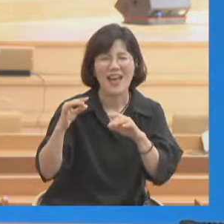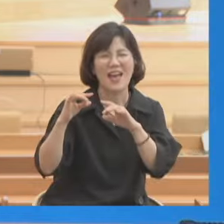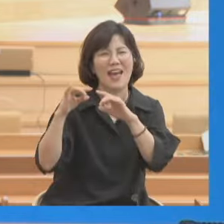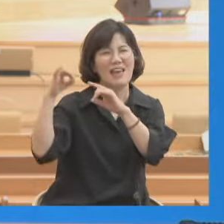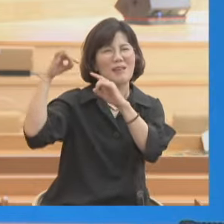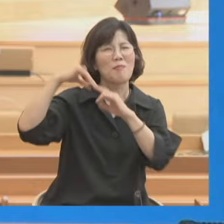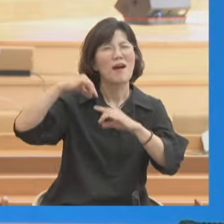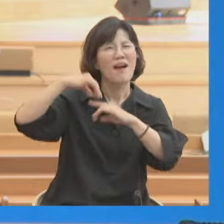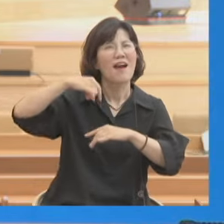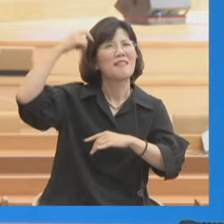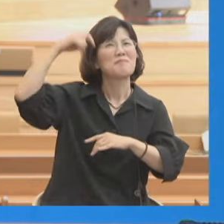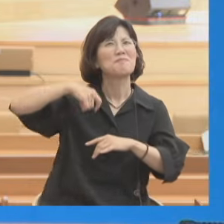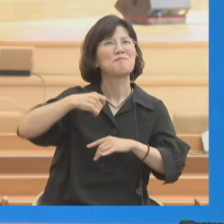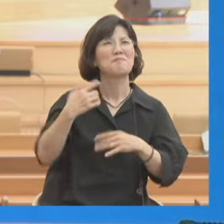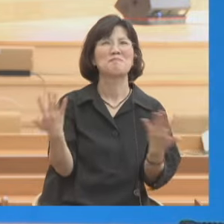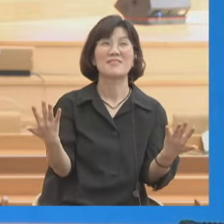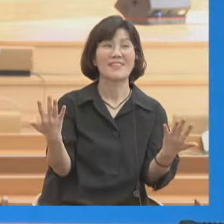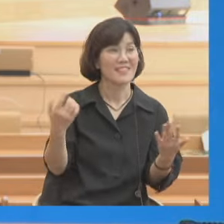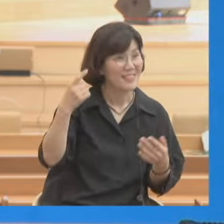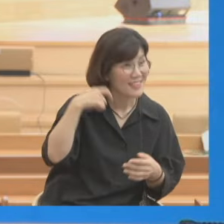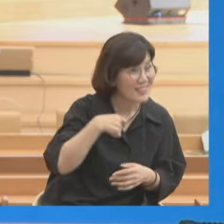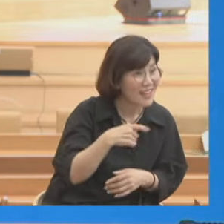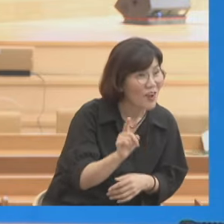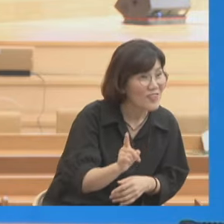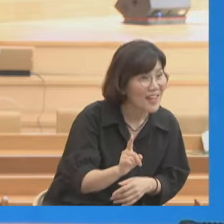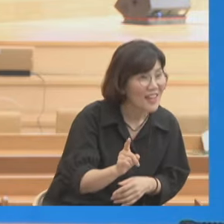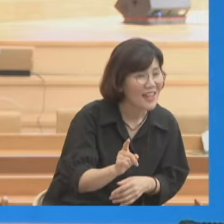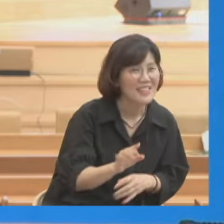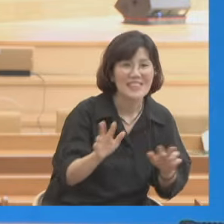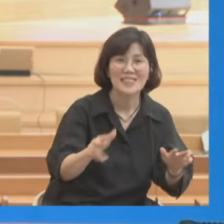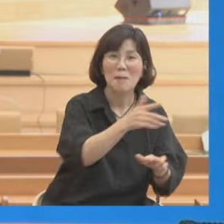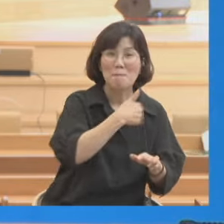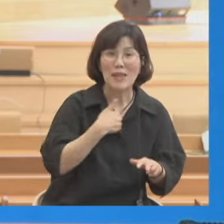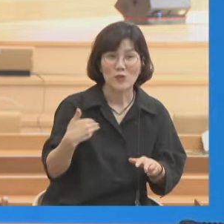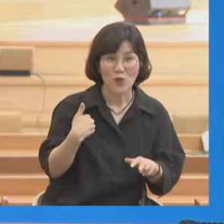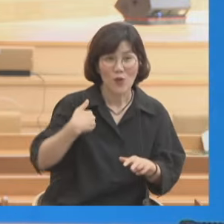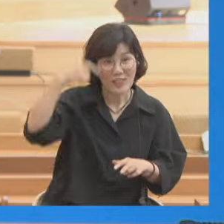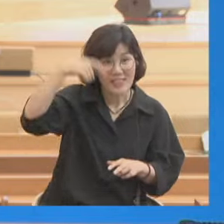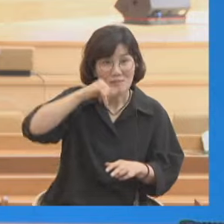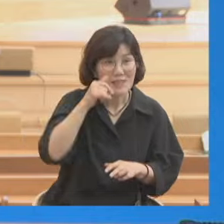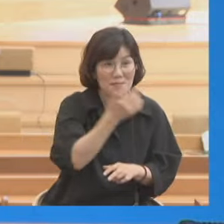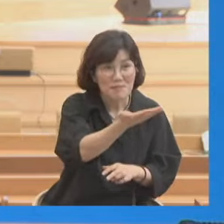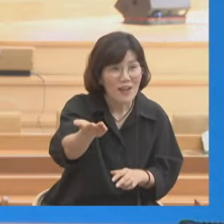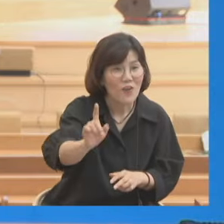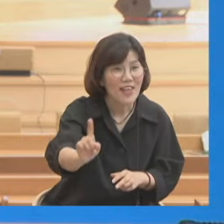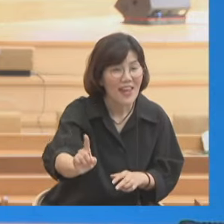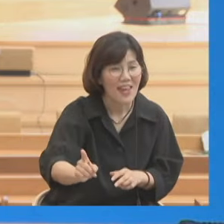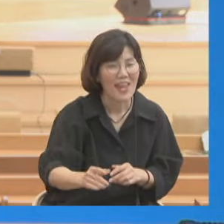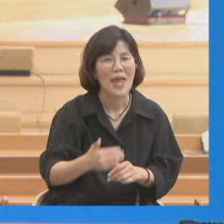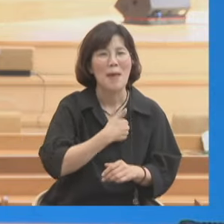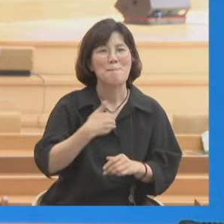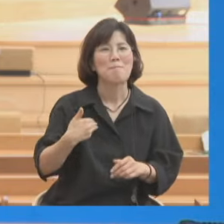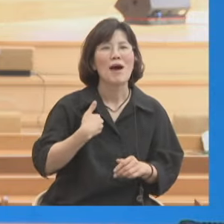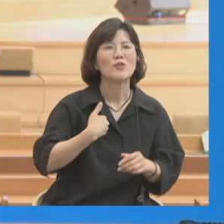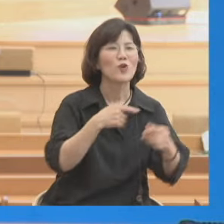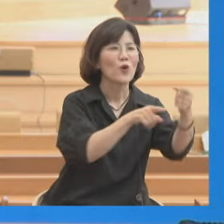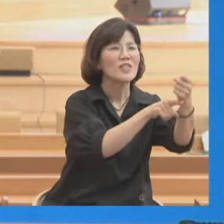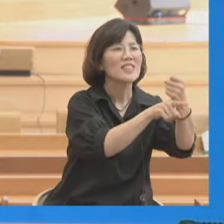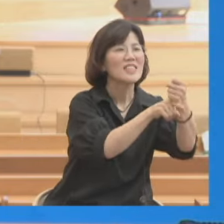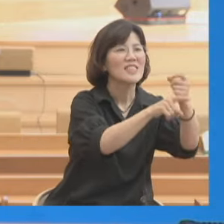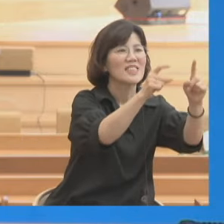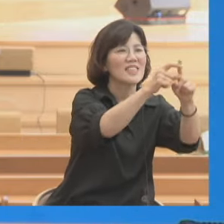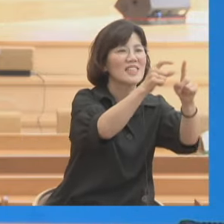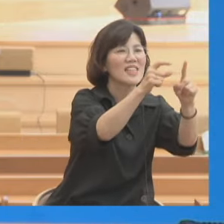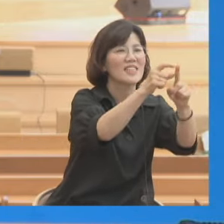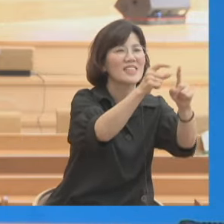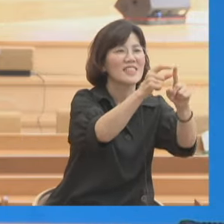진짜 만족하면서 해피하게 사시느냐는 거. 그러면 만족의 정의부터 한번 생각해 보십시다. 뭐가